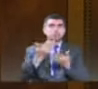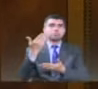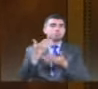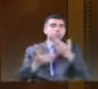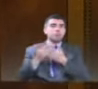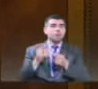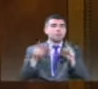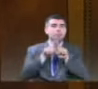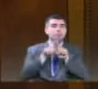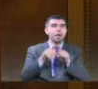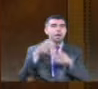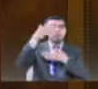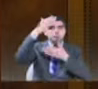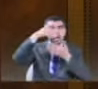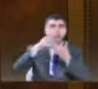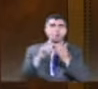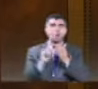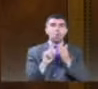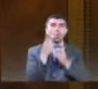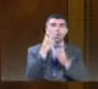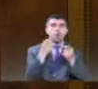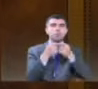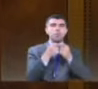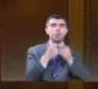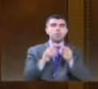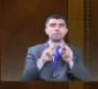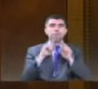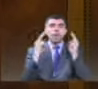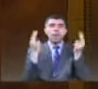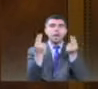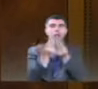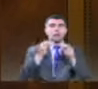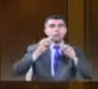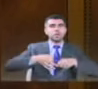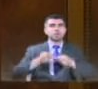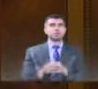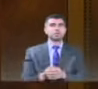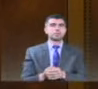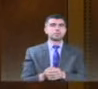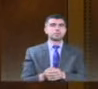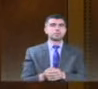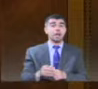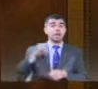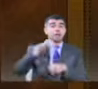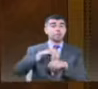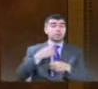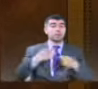والحفاظ على مكانة المغرب كطرف إقليمي أساسي وفاعل. سيد رئيس الحكومة،